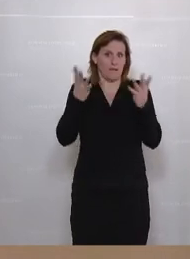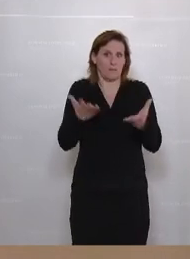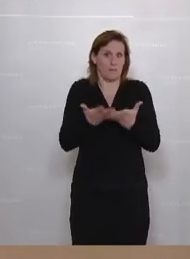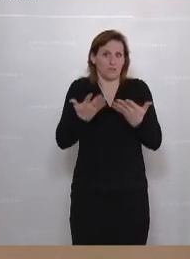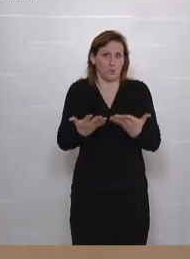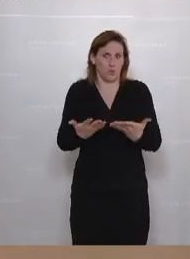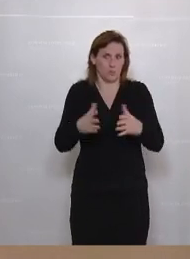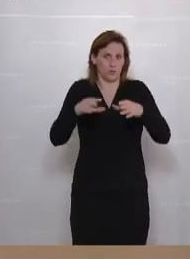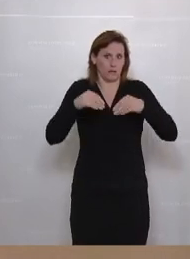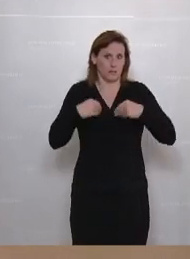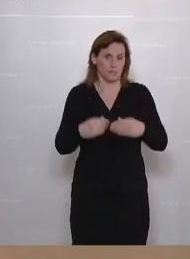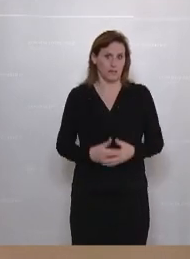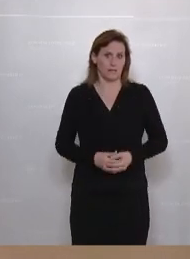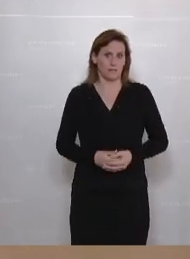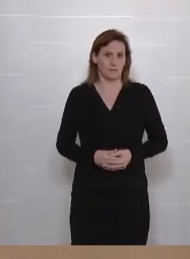Zusatzfrage?